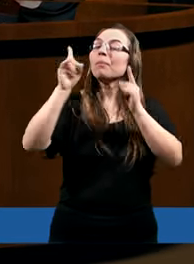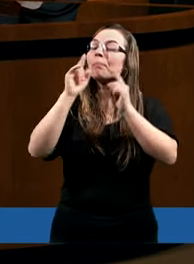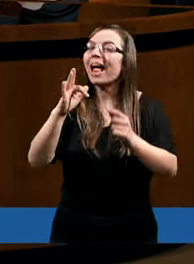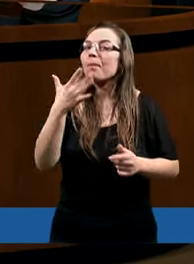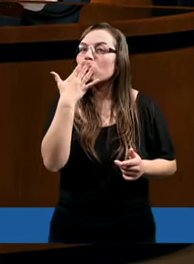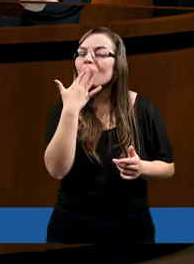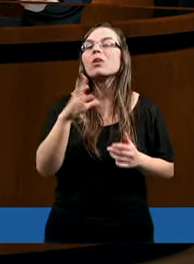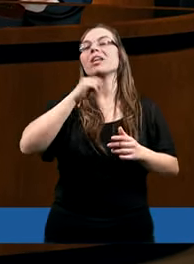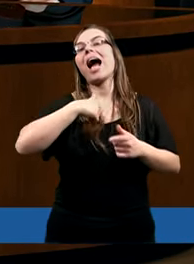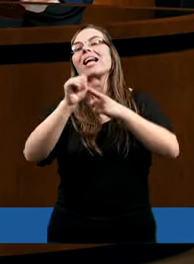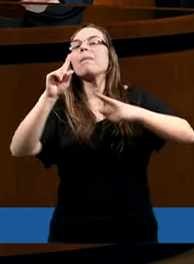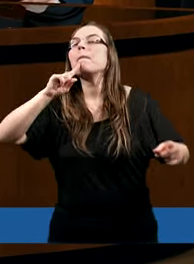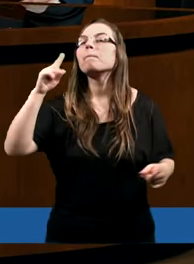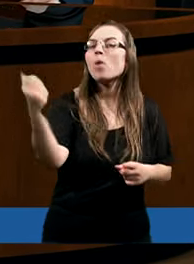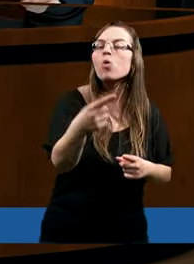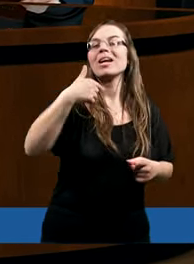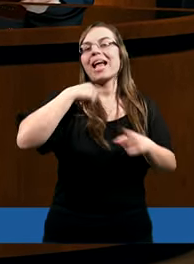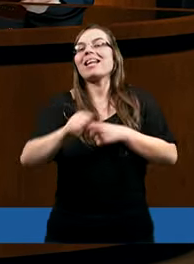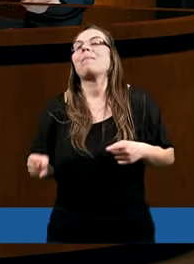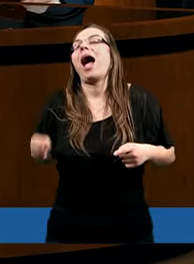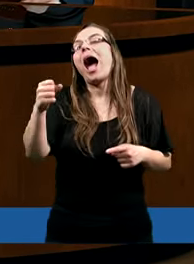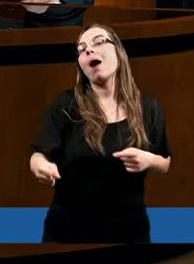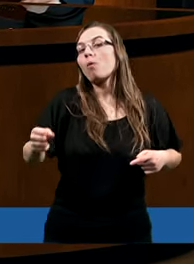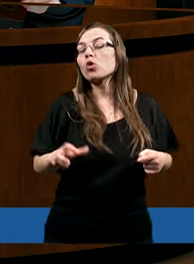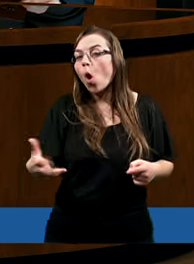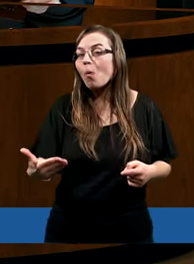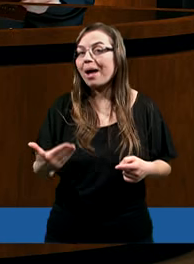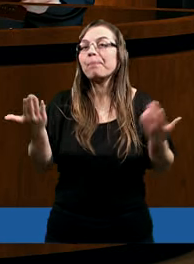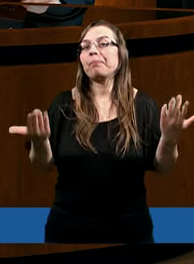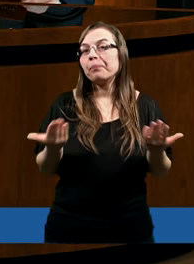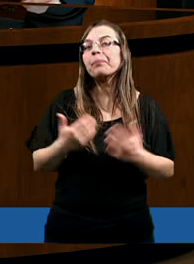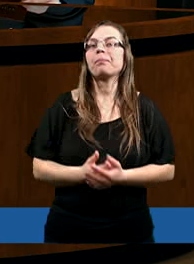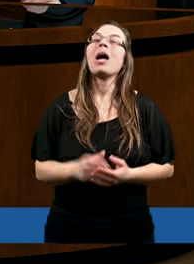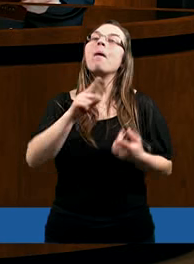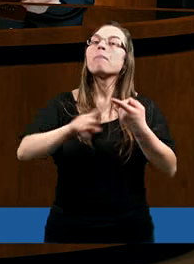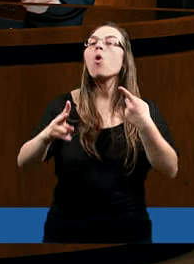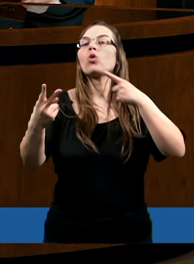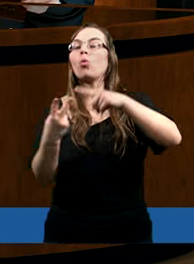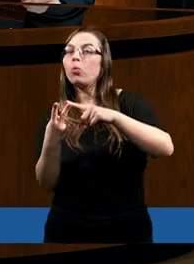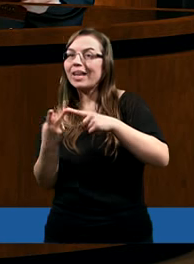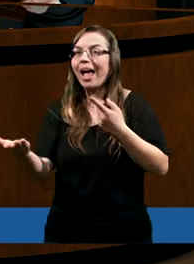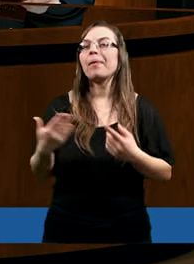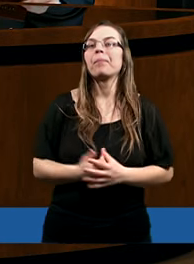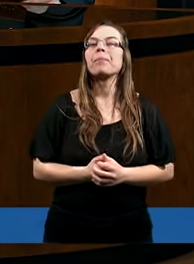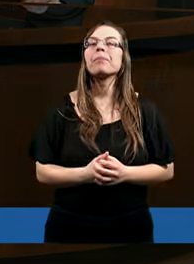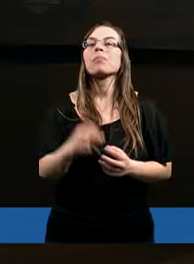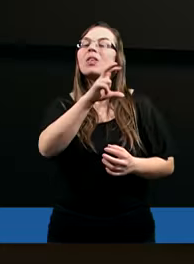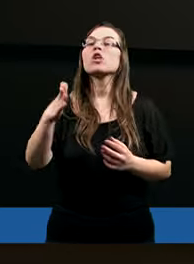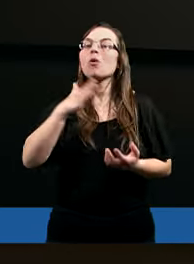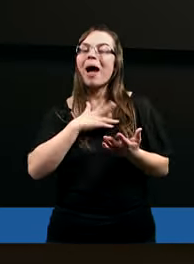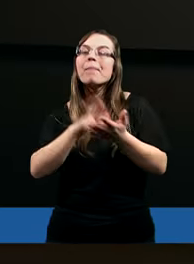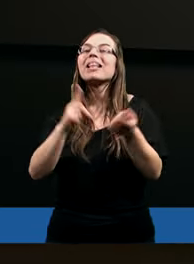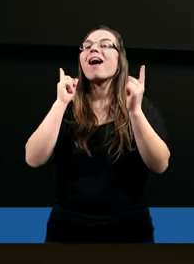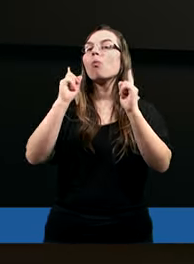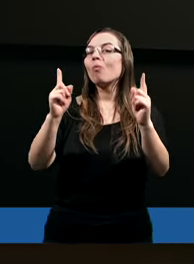posłanem, ja jestem apostołem? A po drugie, czy mamy na